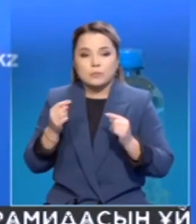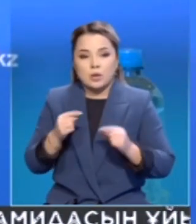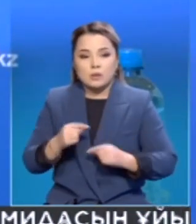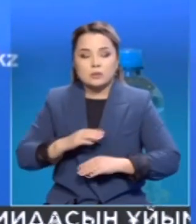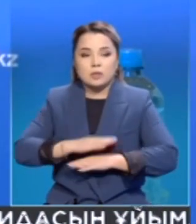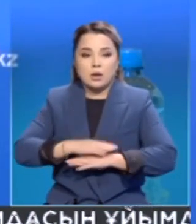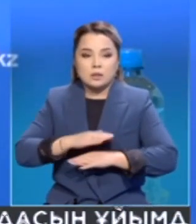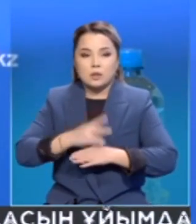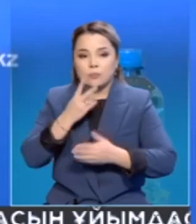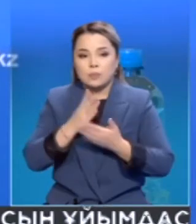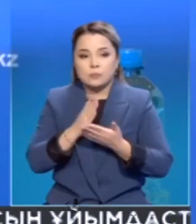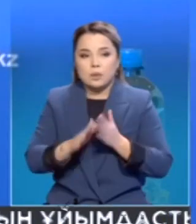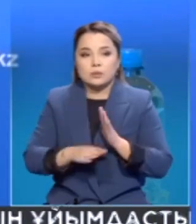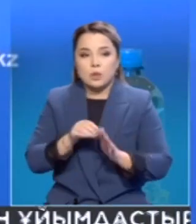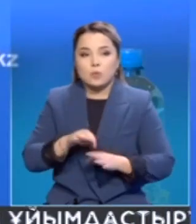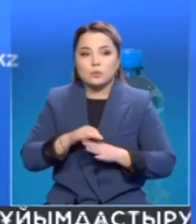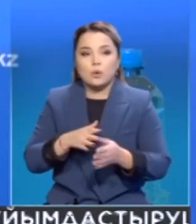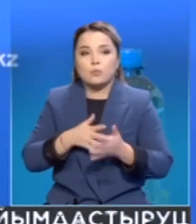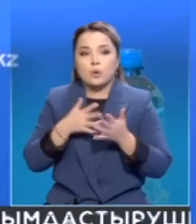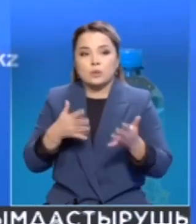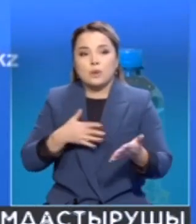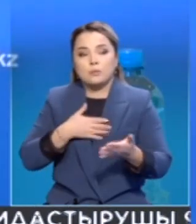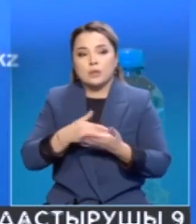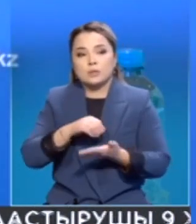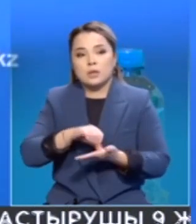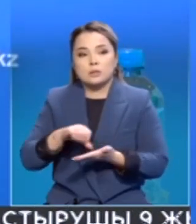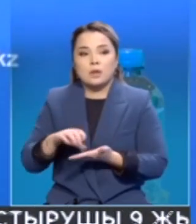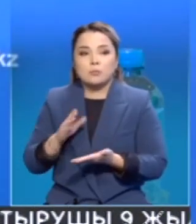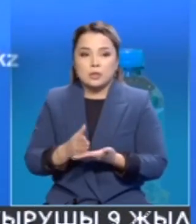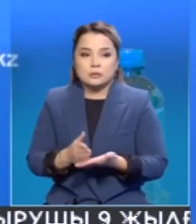өтті. Сондай-ақ бүкіл сайлаушылар үлкен белсенділік танытты.